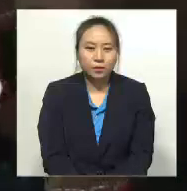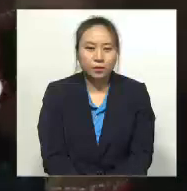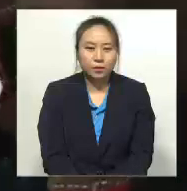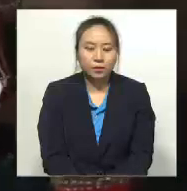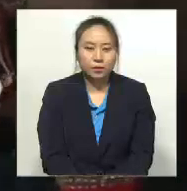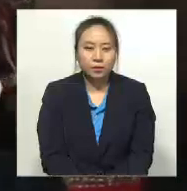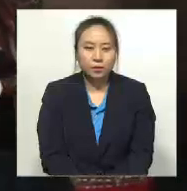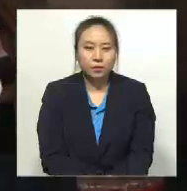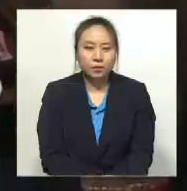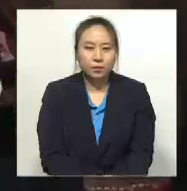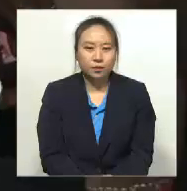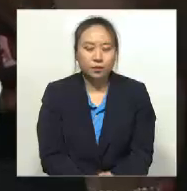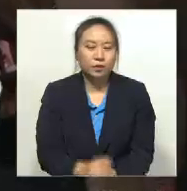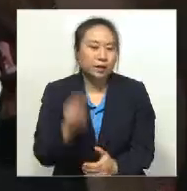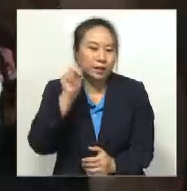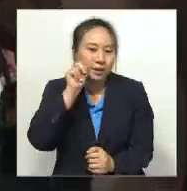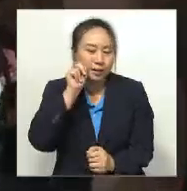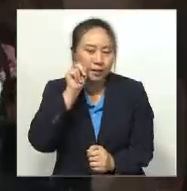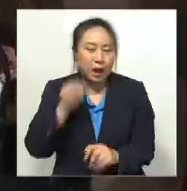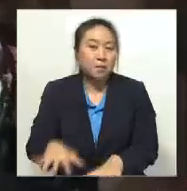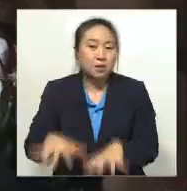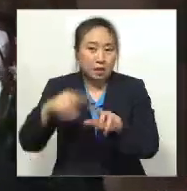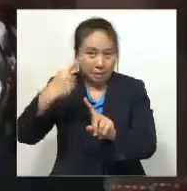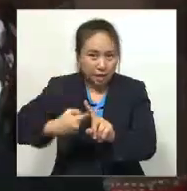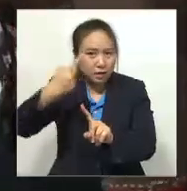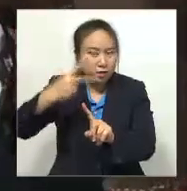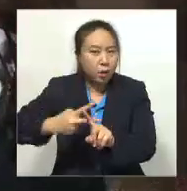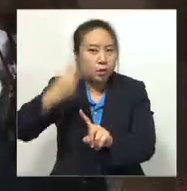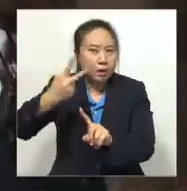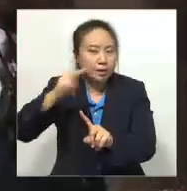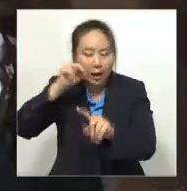นะขึ้นขึ้นเป็นเดือน2 เดือนกับมาลง